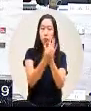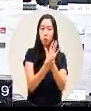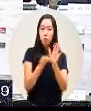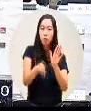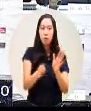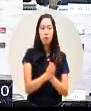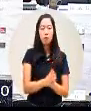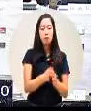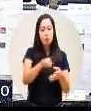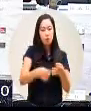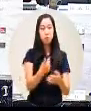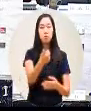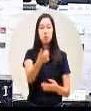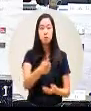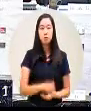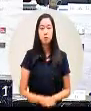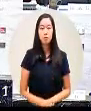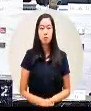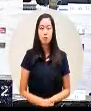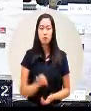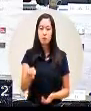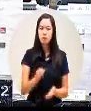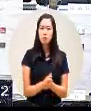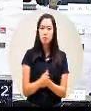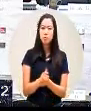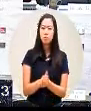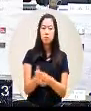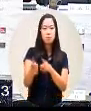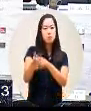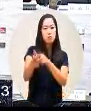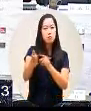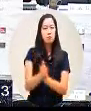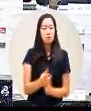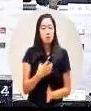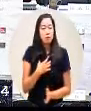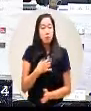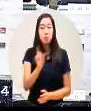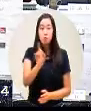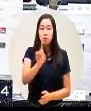志啊！啊，你刘老师，我唔知影你咧惊啥，我想无啊。